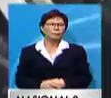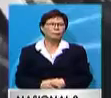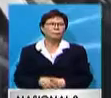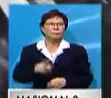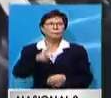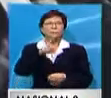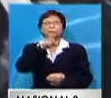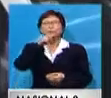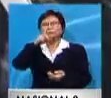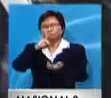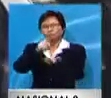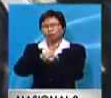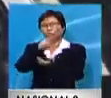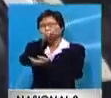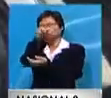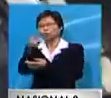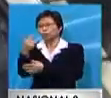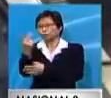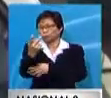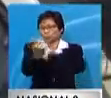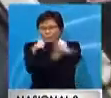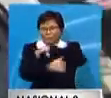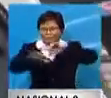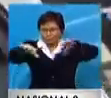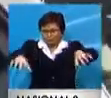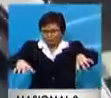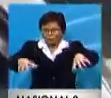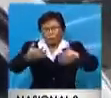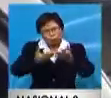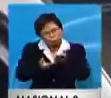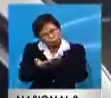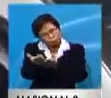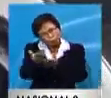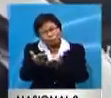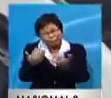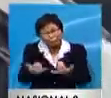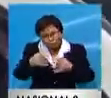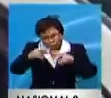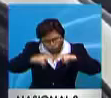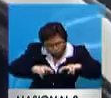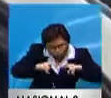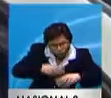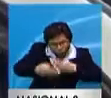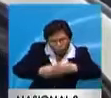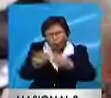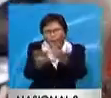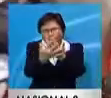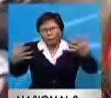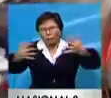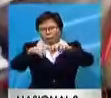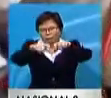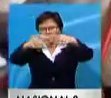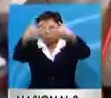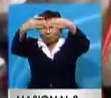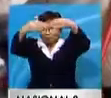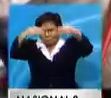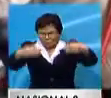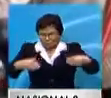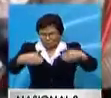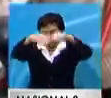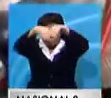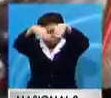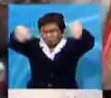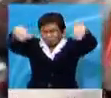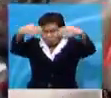Tan Sri Dr. Zulkifli berkata kedua-dua negara sedang dalam proses mengenal pasti lokasi baharu, pagar dan tembok sempadan baharu yang